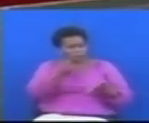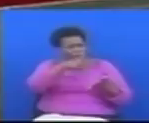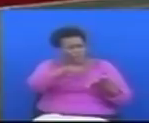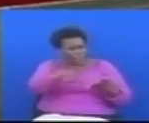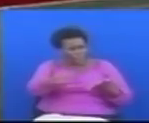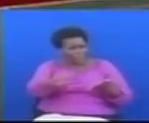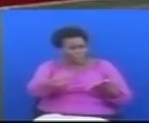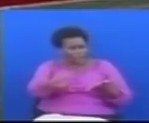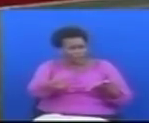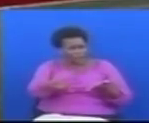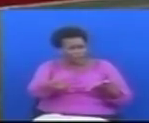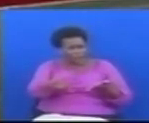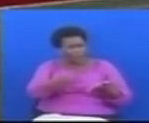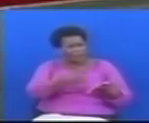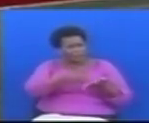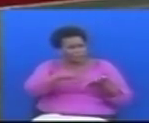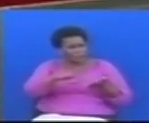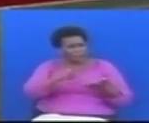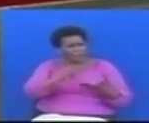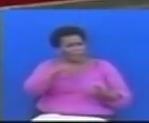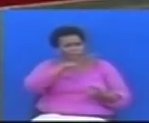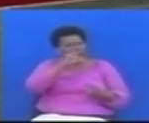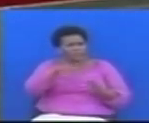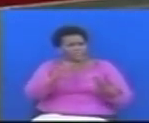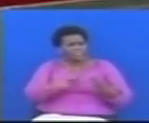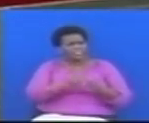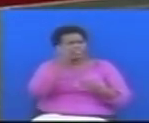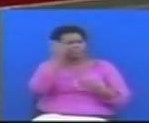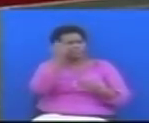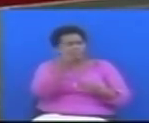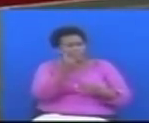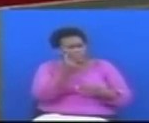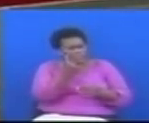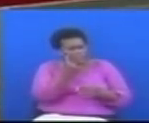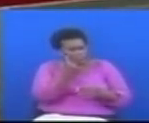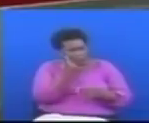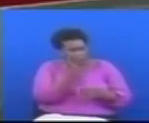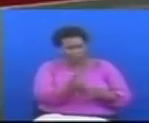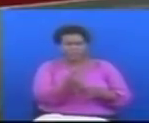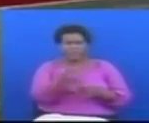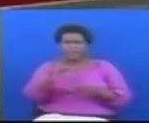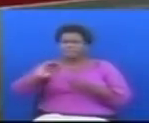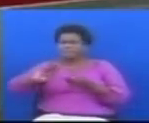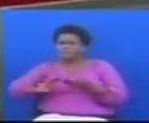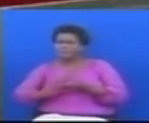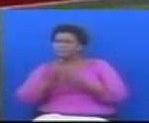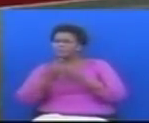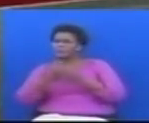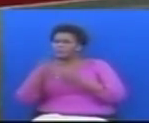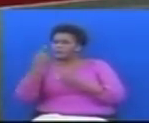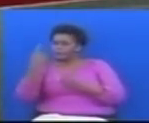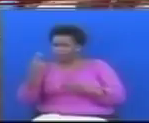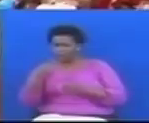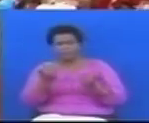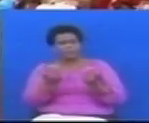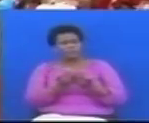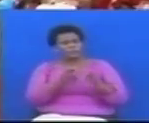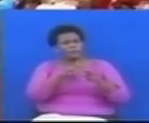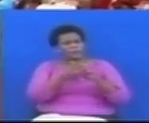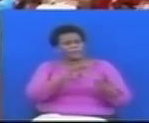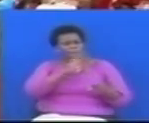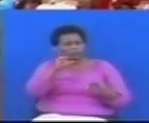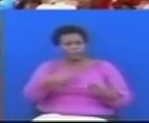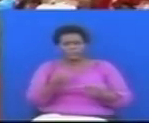ya takriban trilioni moja na bilioni 100. Kwa hiyo nawaomba wakandarasi watii maelekezo ya serikali. Asante sana.